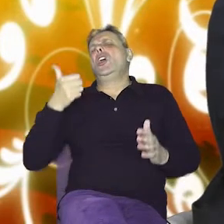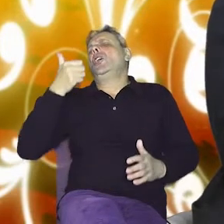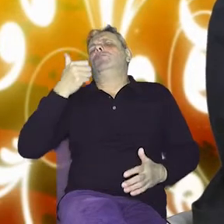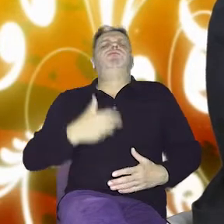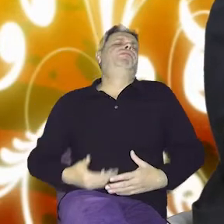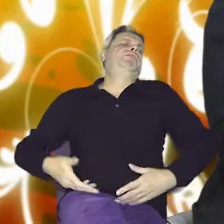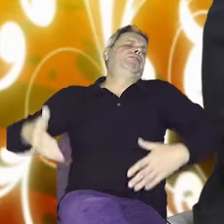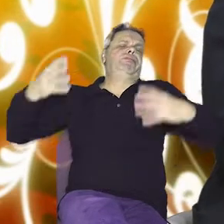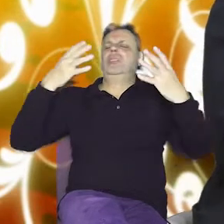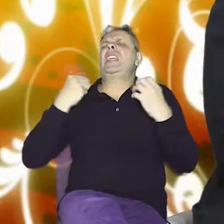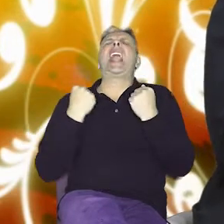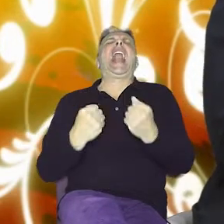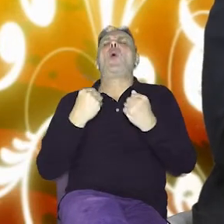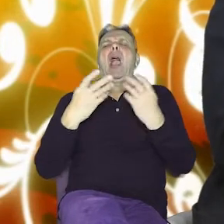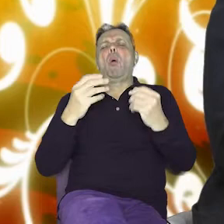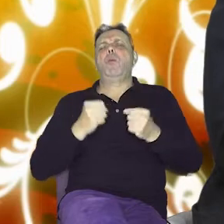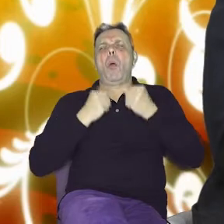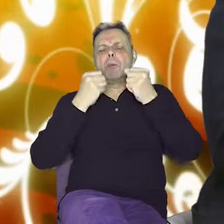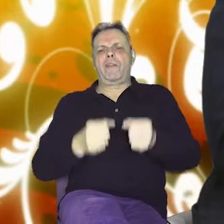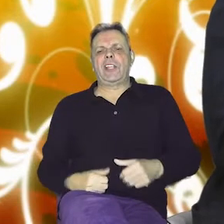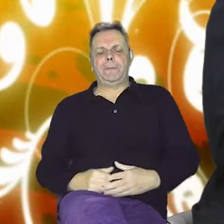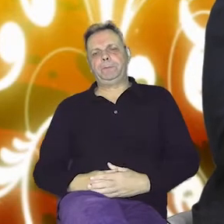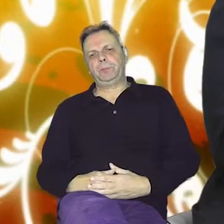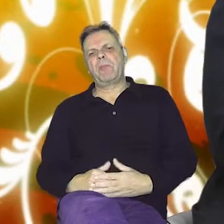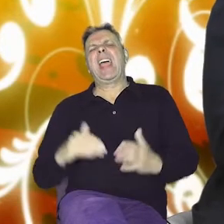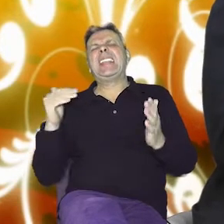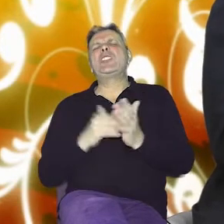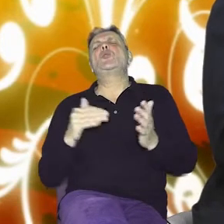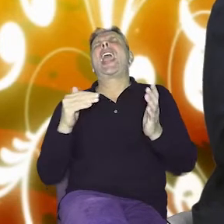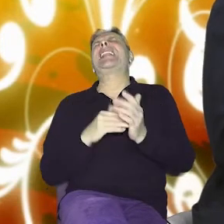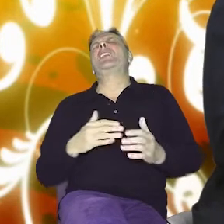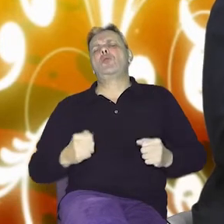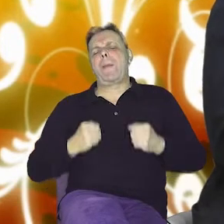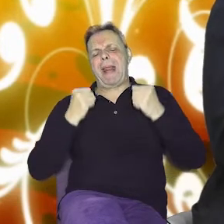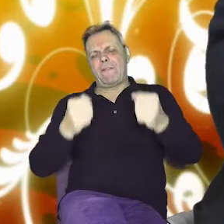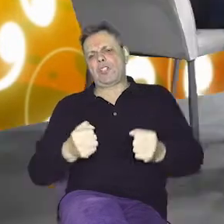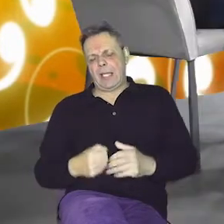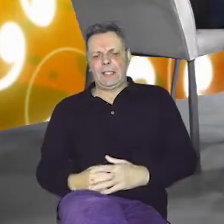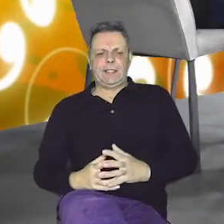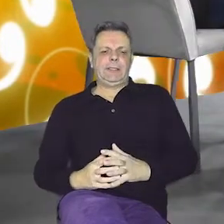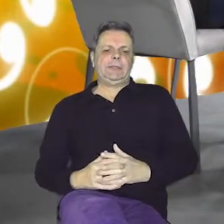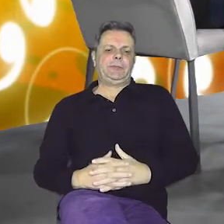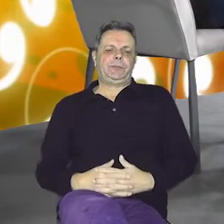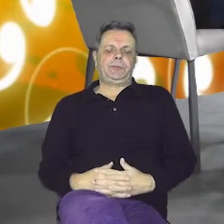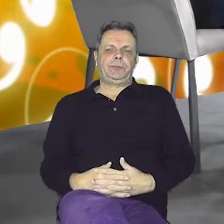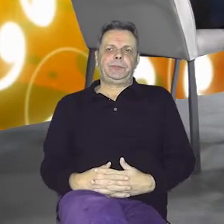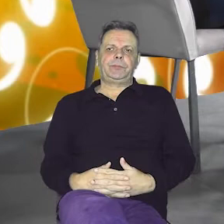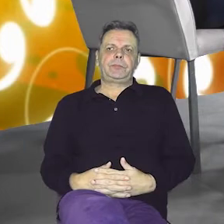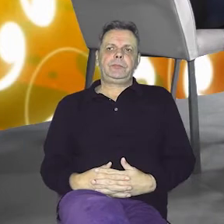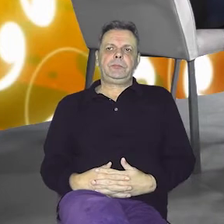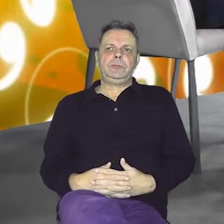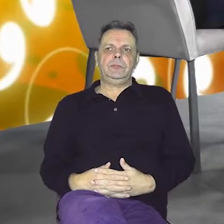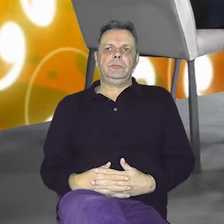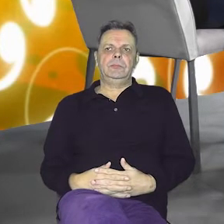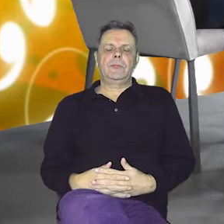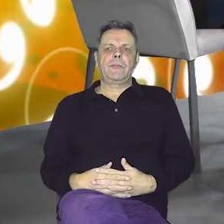prijevoza svaki dan. To ste mi rekli jednom, tisuće je bilo na razini godine, izbiljena je nevjerovatno. To su cifre,